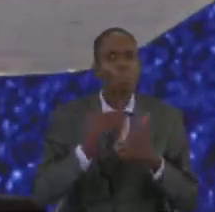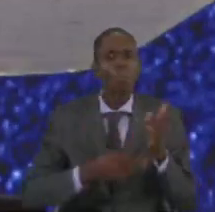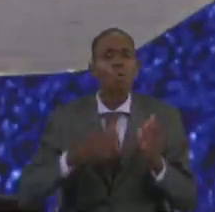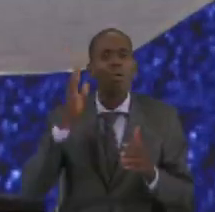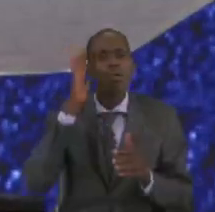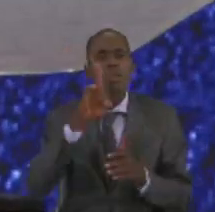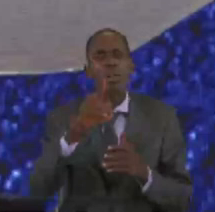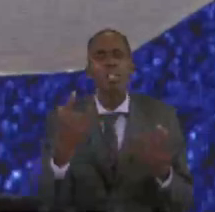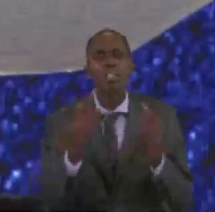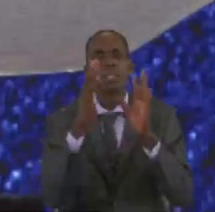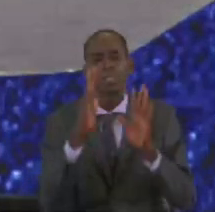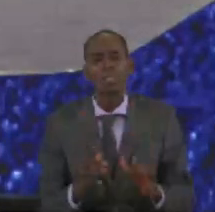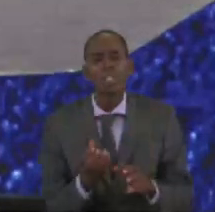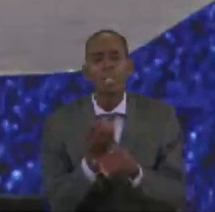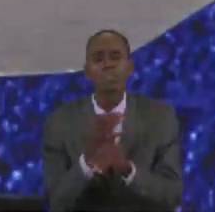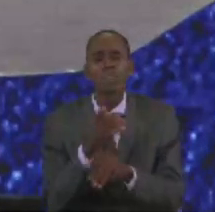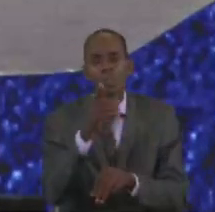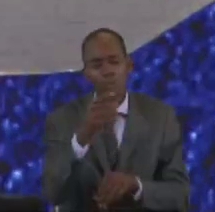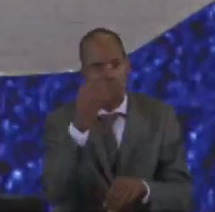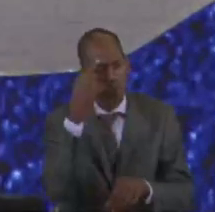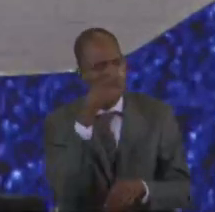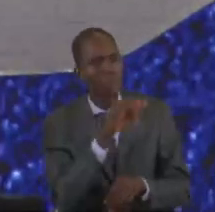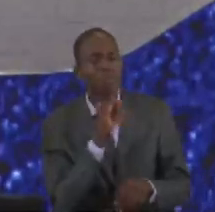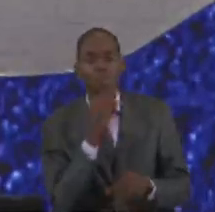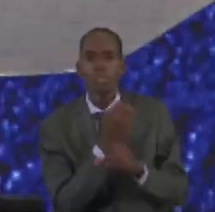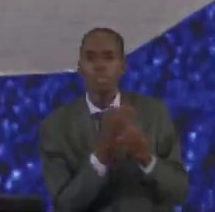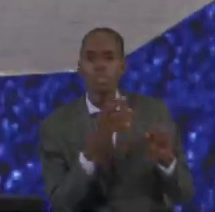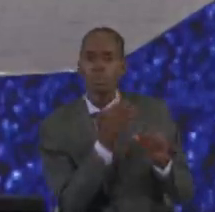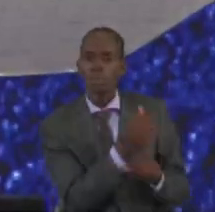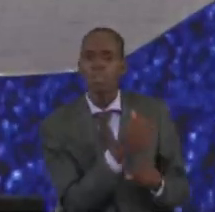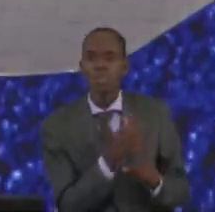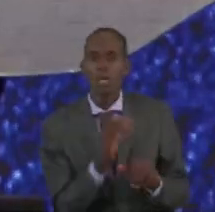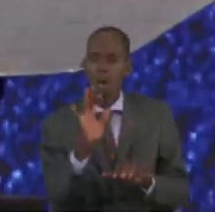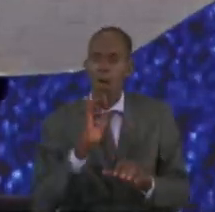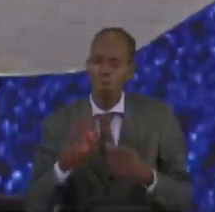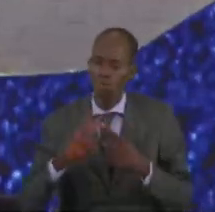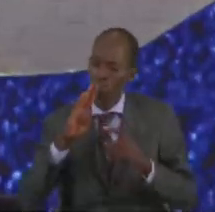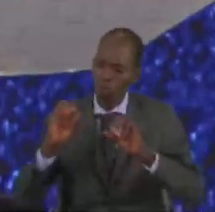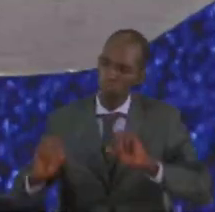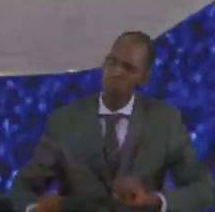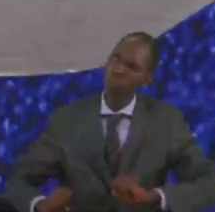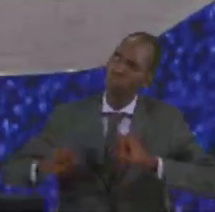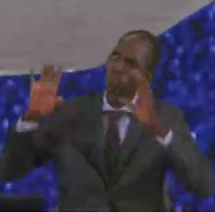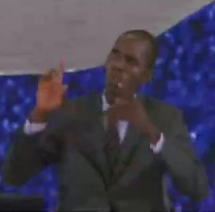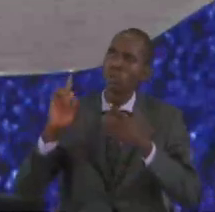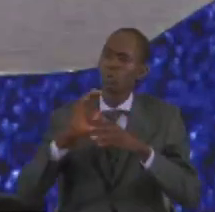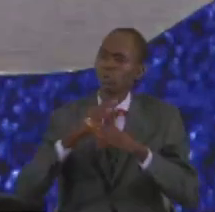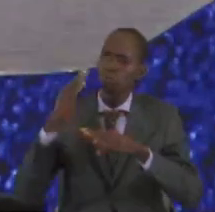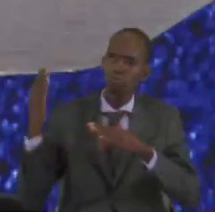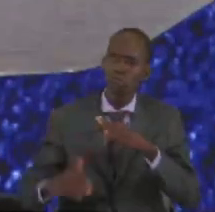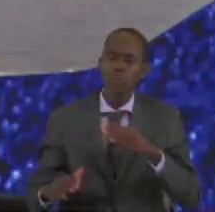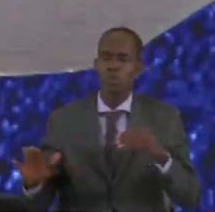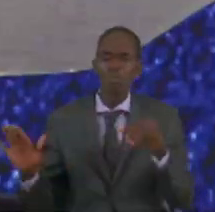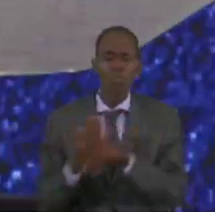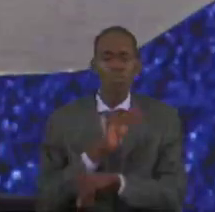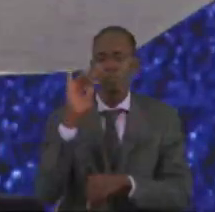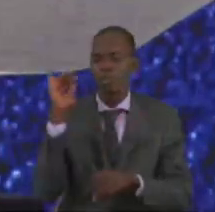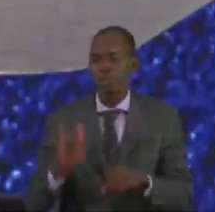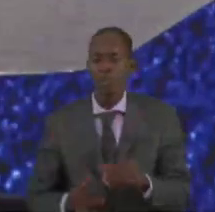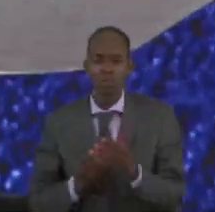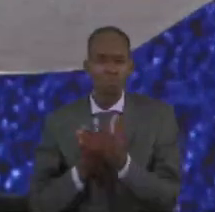penses-tu? Qu'est-ce que le pécheur va penser qui n'est pas sauvé lui-même? Je veux